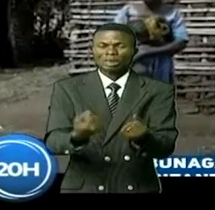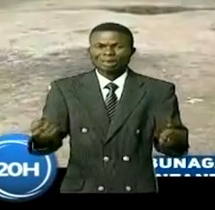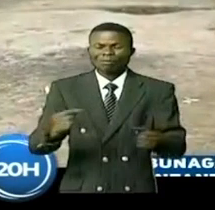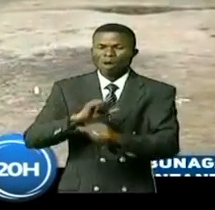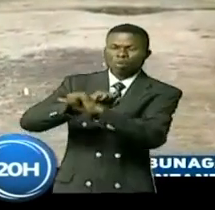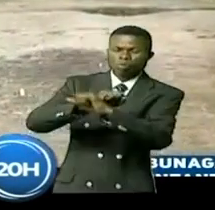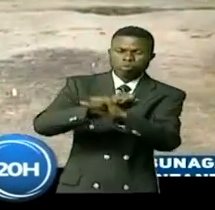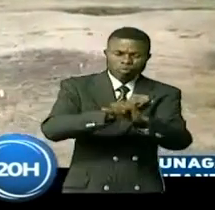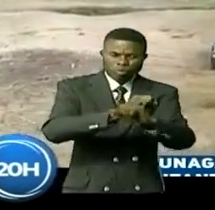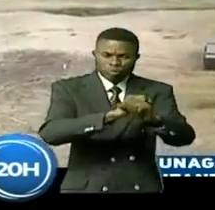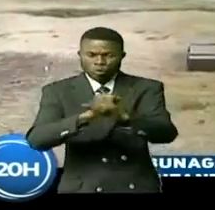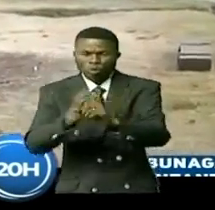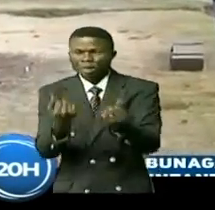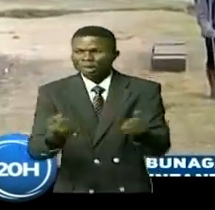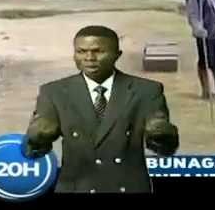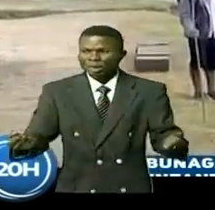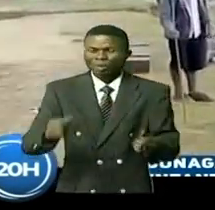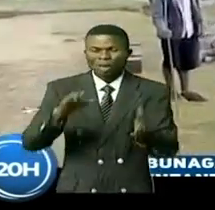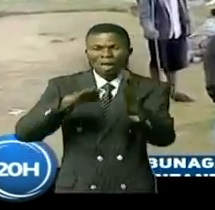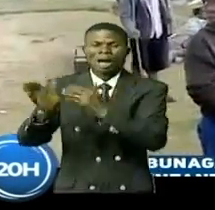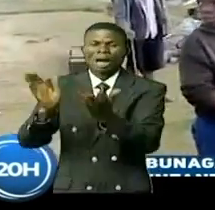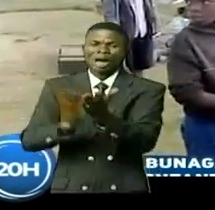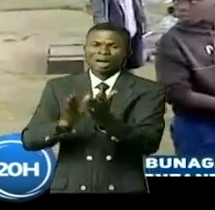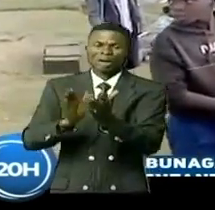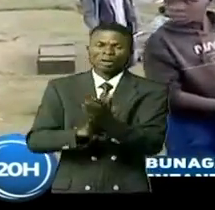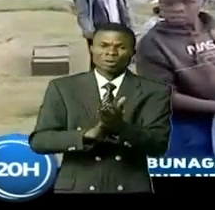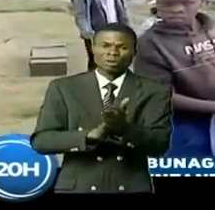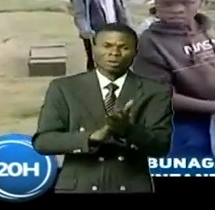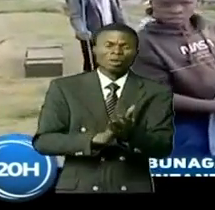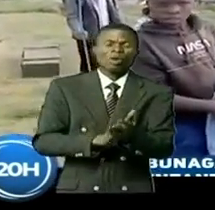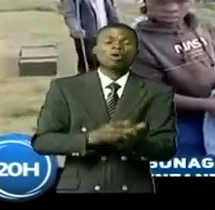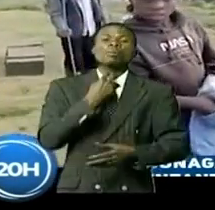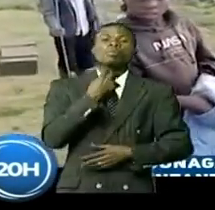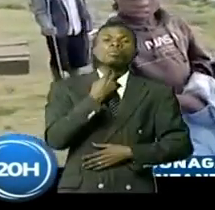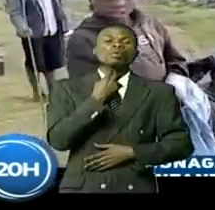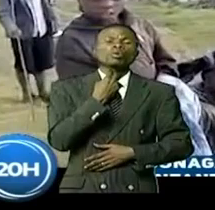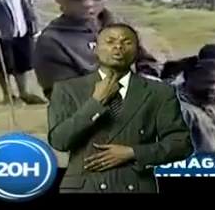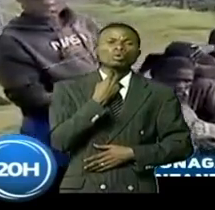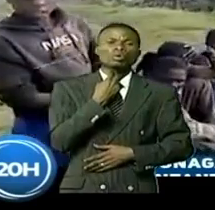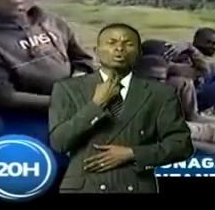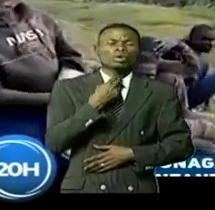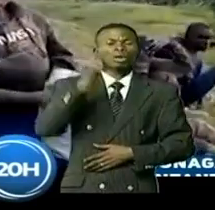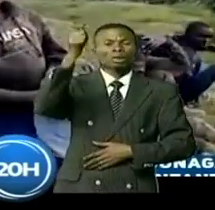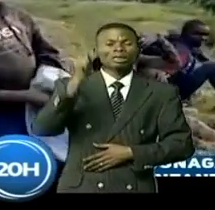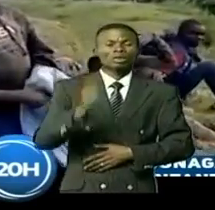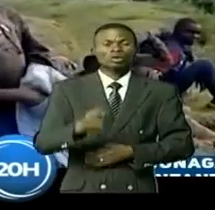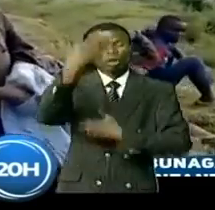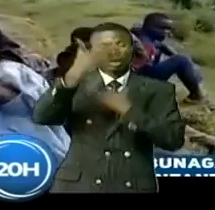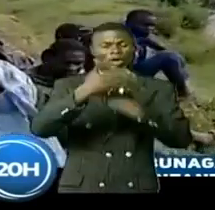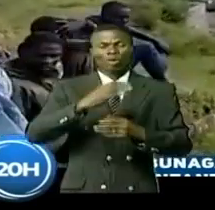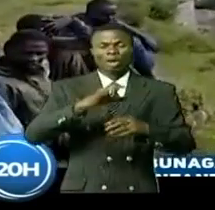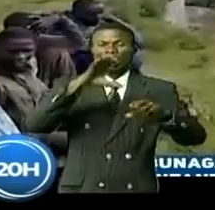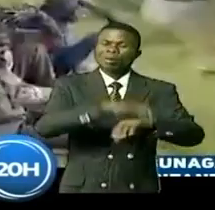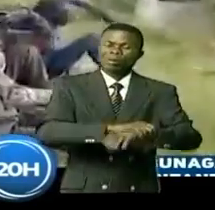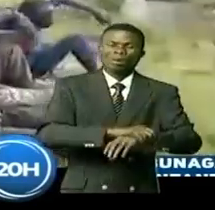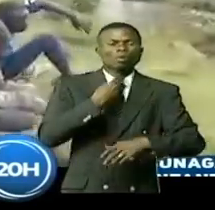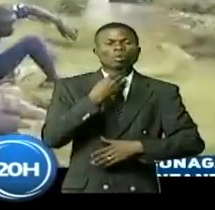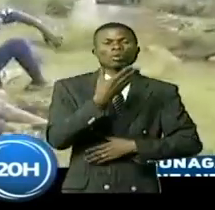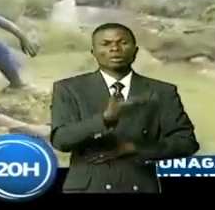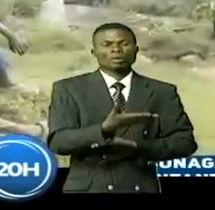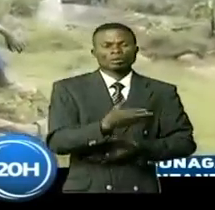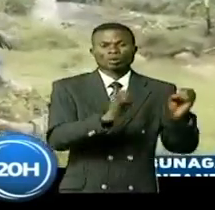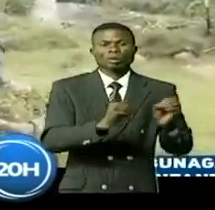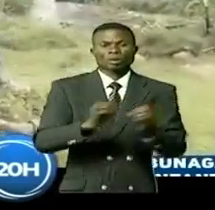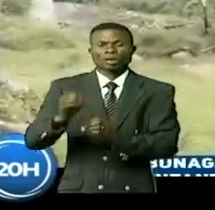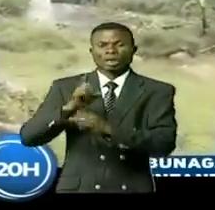humain. Les enfants qui devaient être à l'école sont ici contraints à assurer par leur présence la survie de ces Rwandais. Les